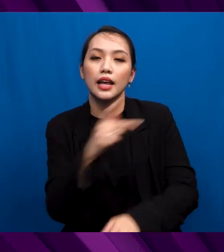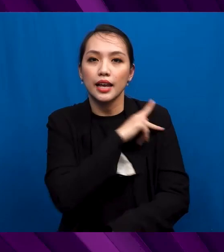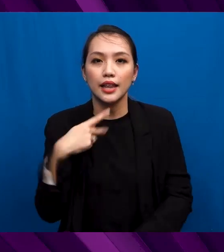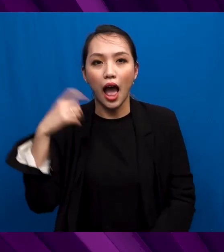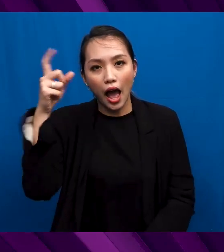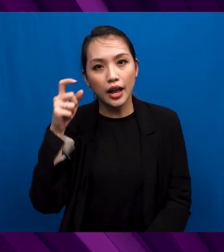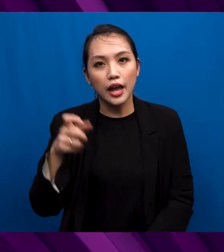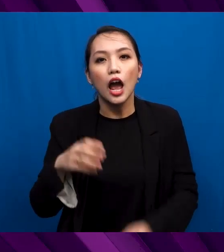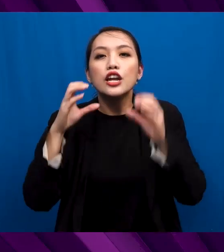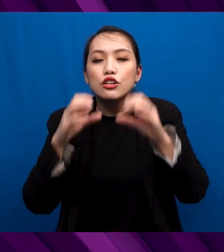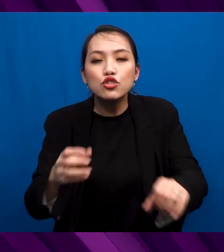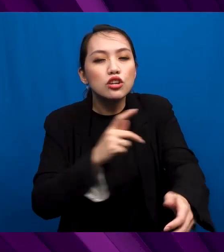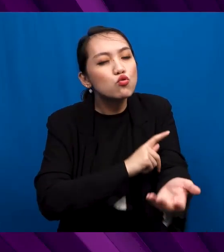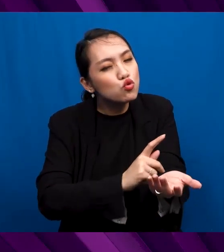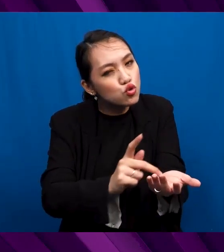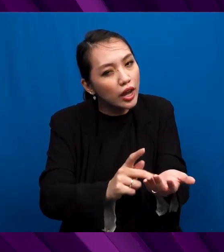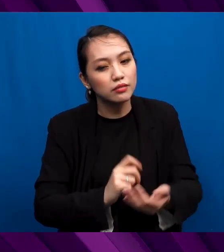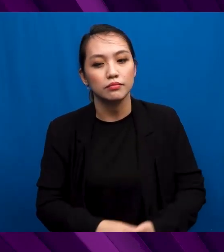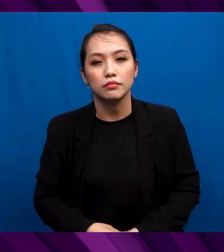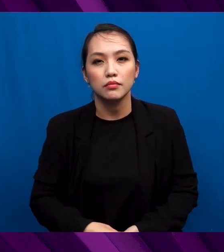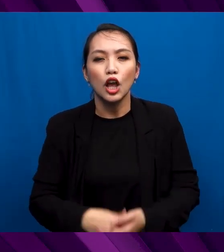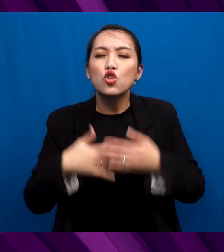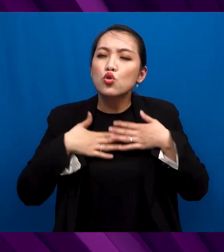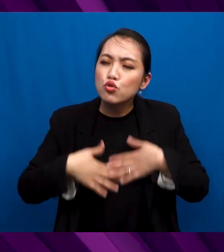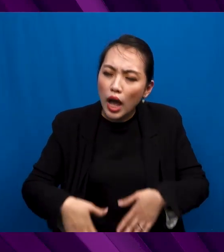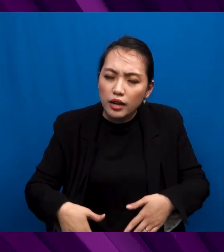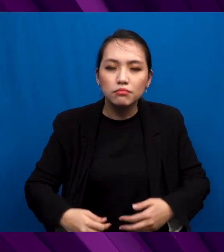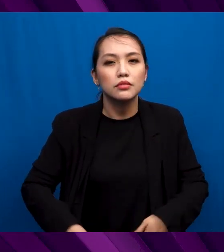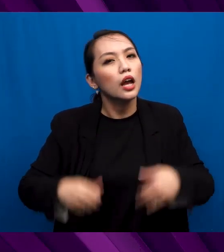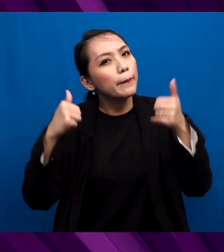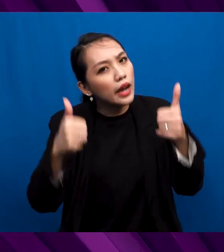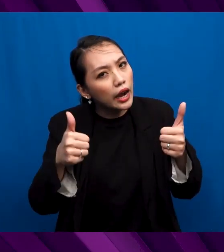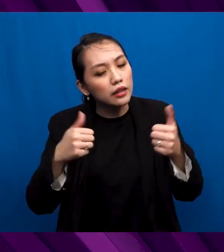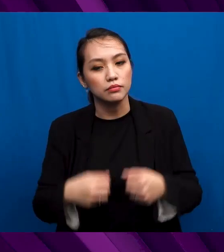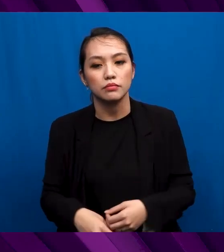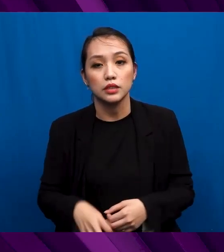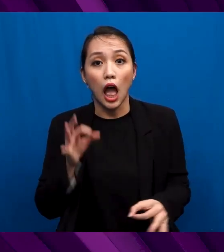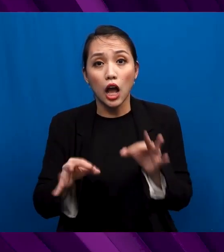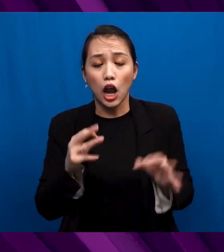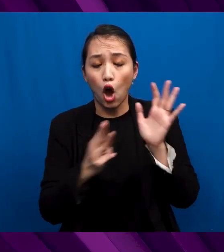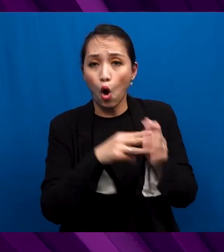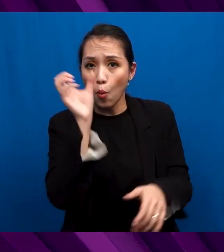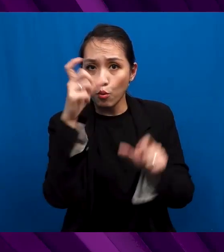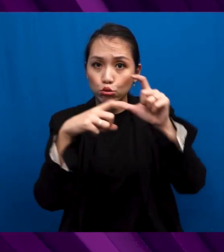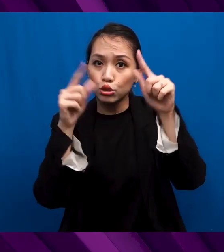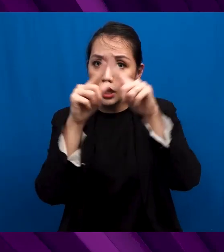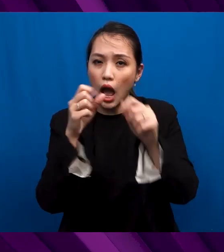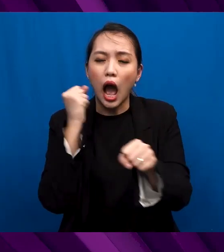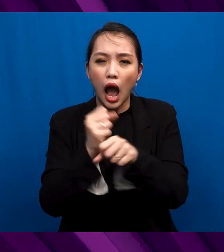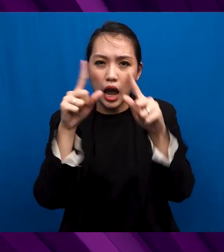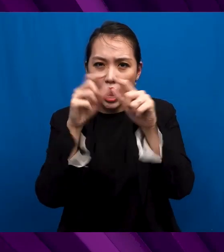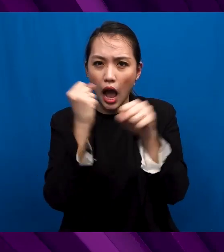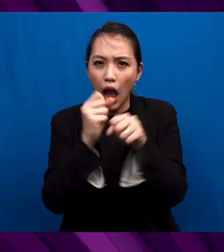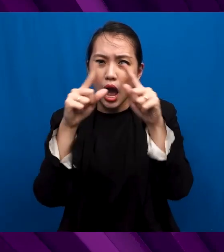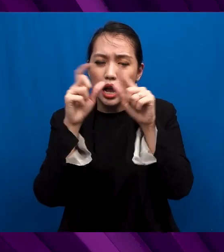diuji kesucian hati, ketulusan. Setiap kita akan diuji dalam kebenaran. Kalau Musa aja gagal di situ, be careful you and me, Anda